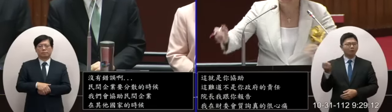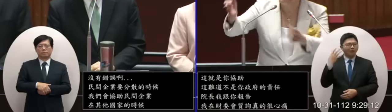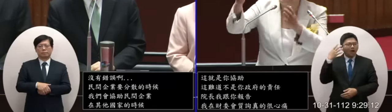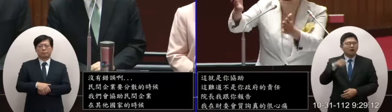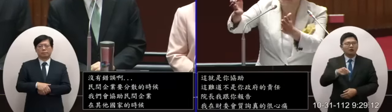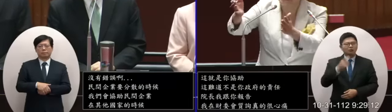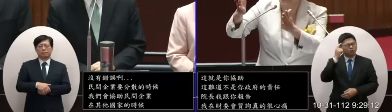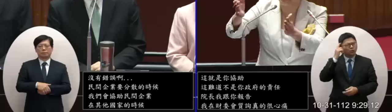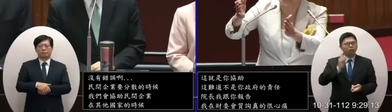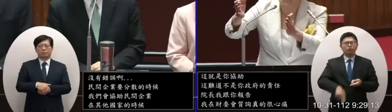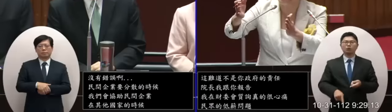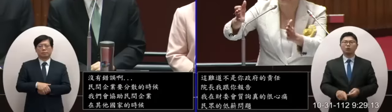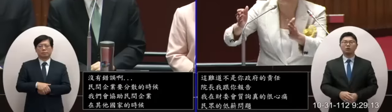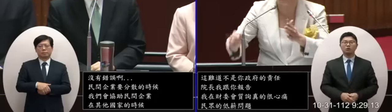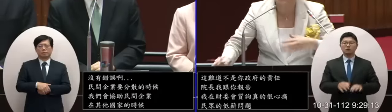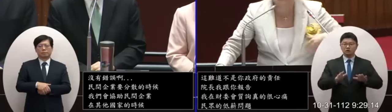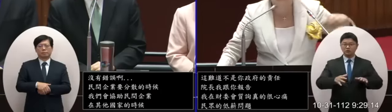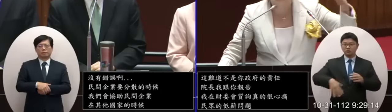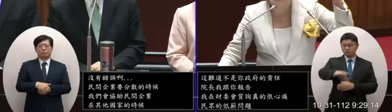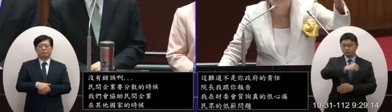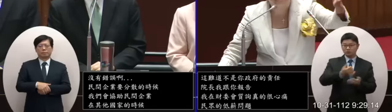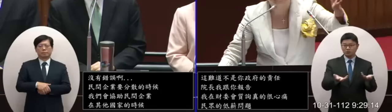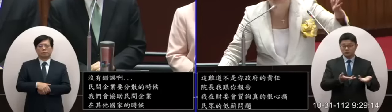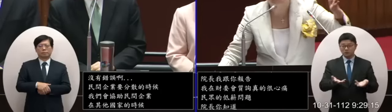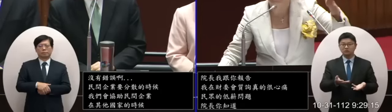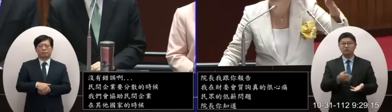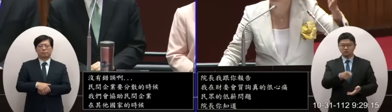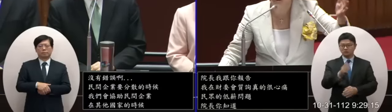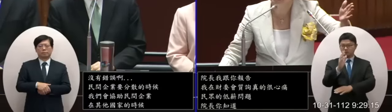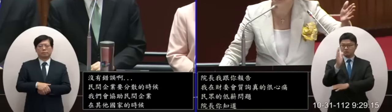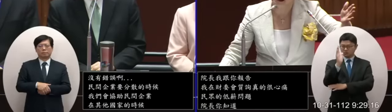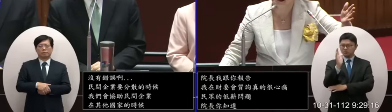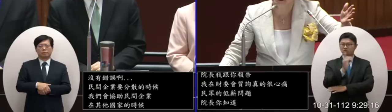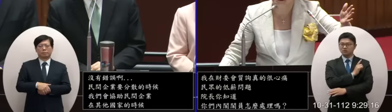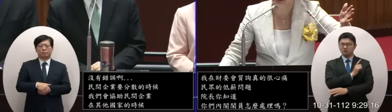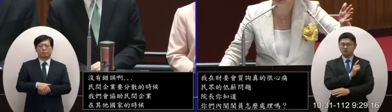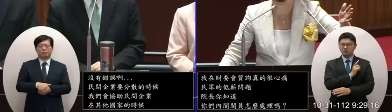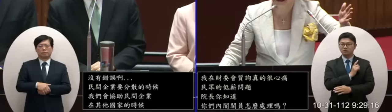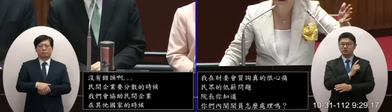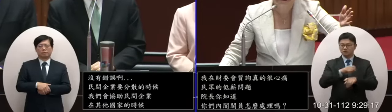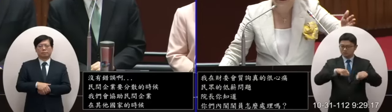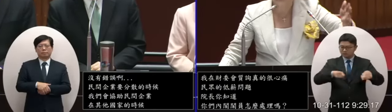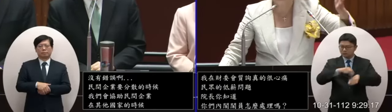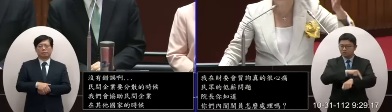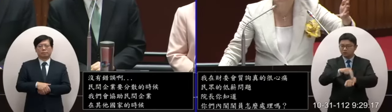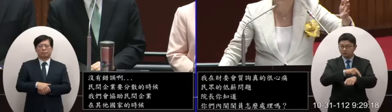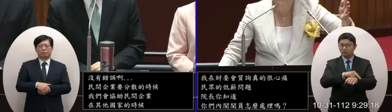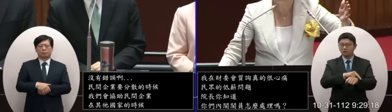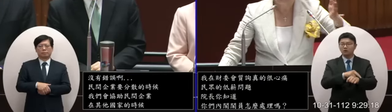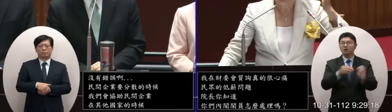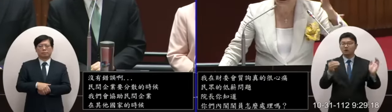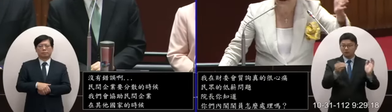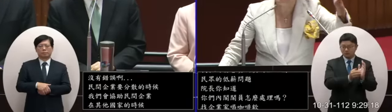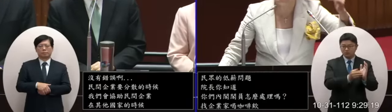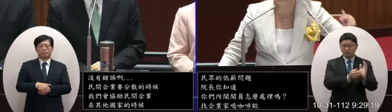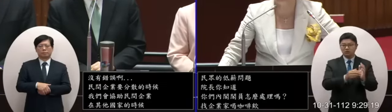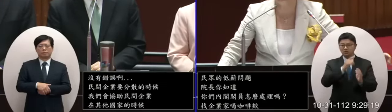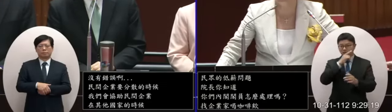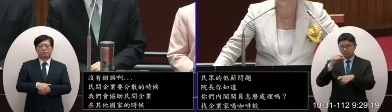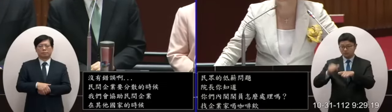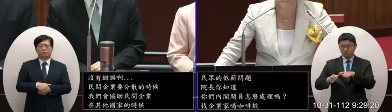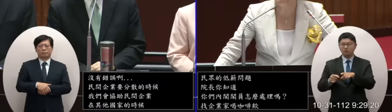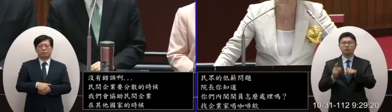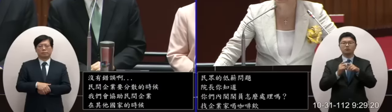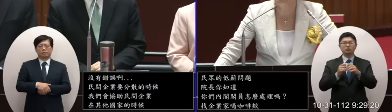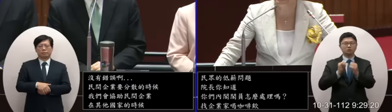心？你现在所有的事情，不难道是你政府一个很务实的一个政策出来，然后民间全心